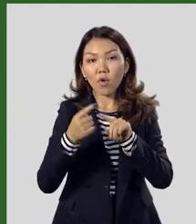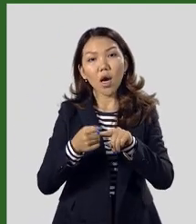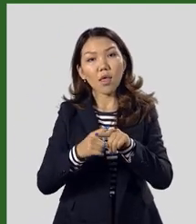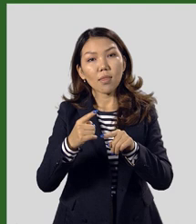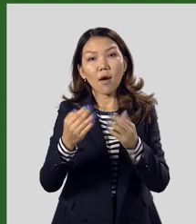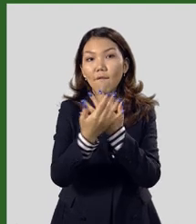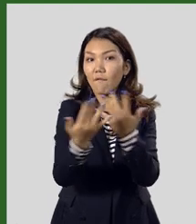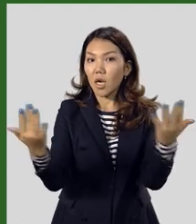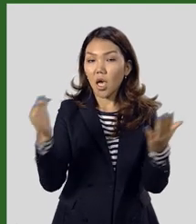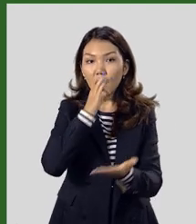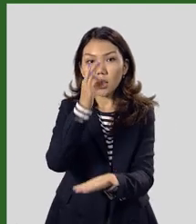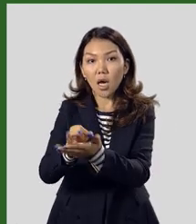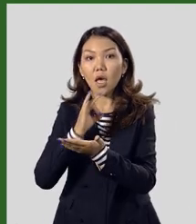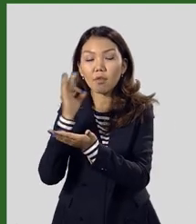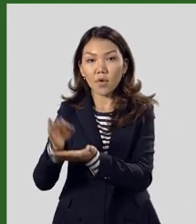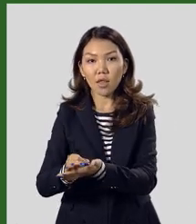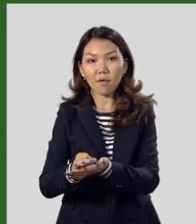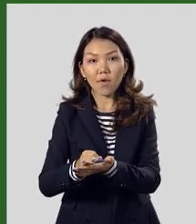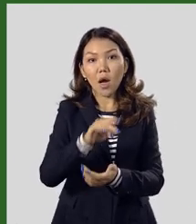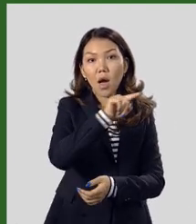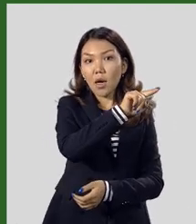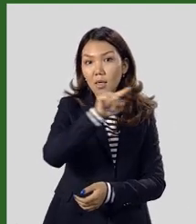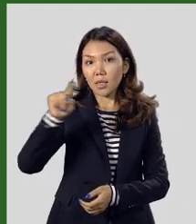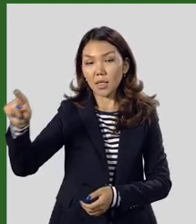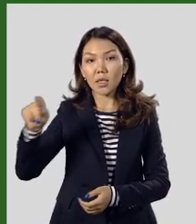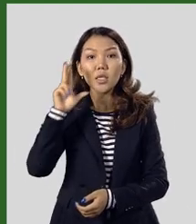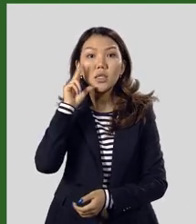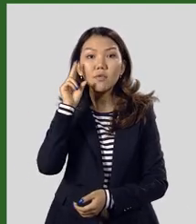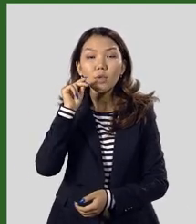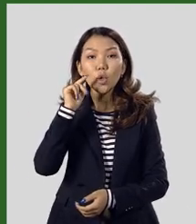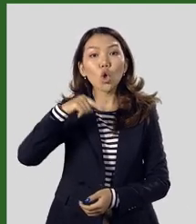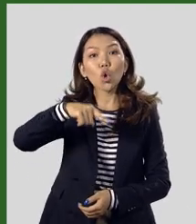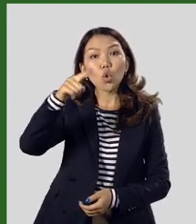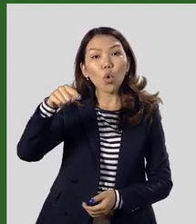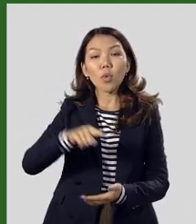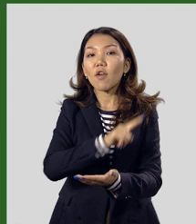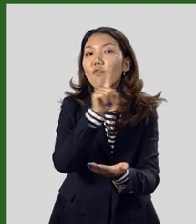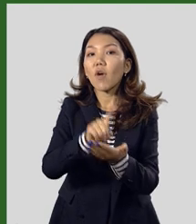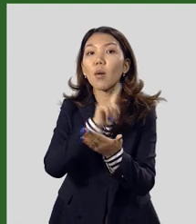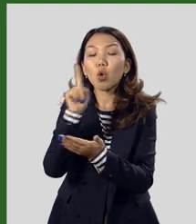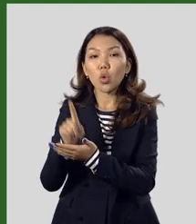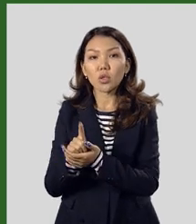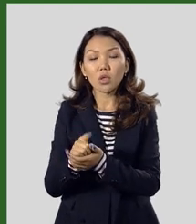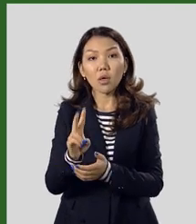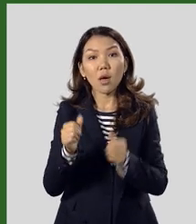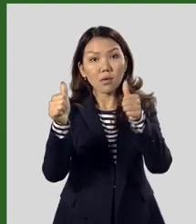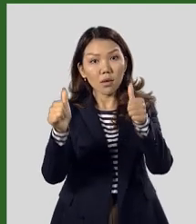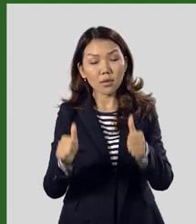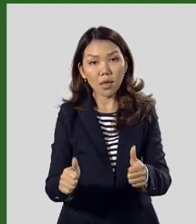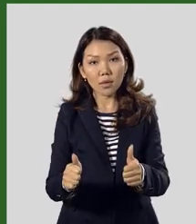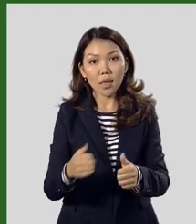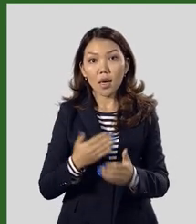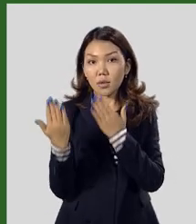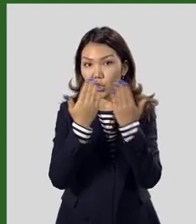варианты ответов. А горизонтальные – цифрами. Номер вопроса. Как на слайде. Я